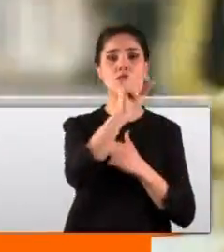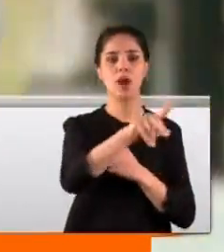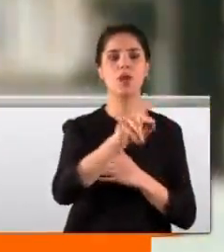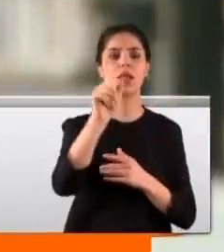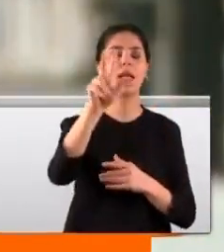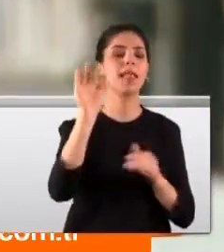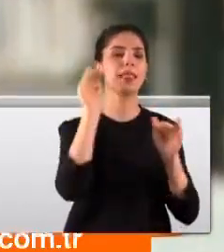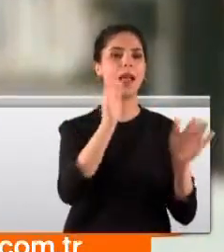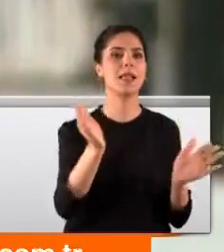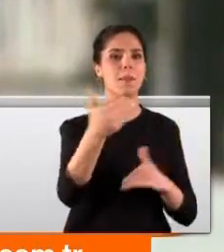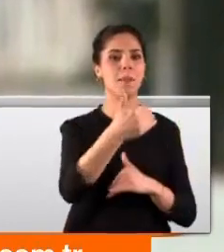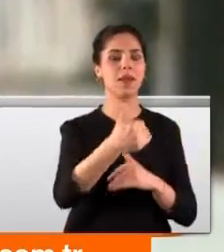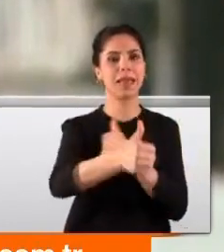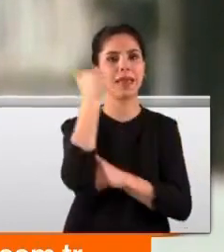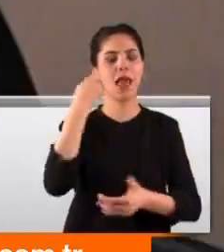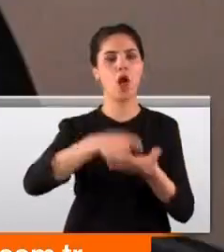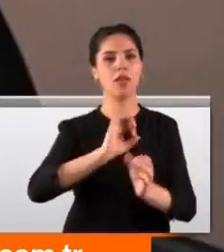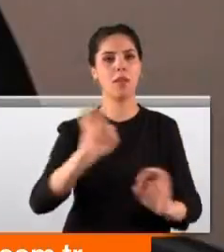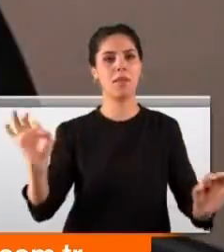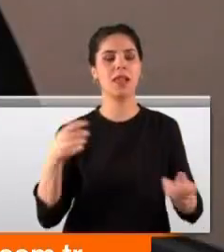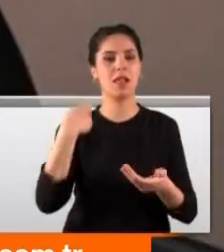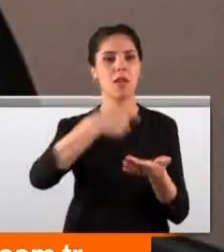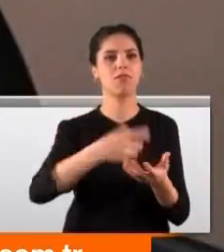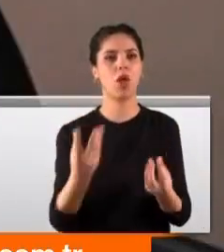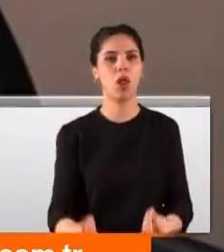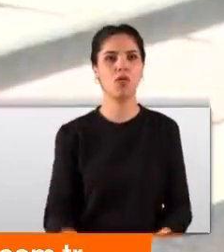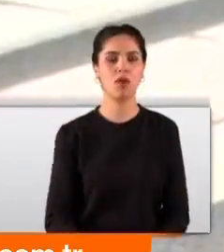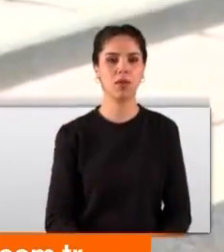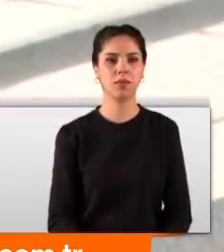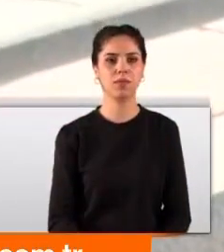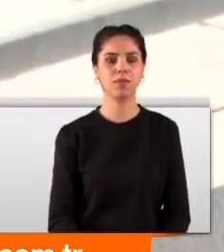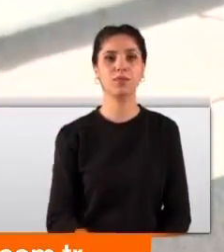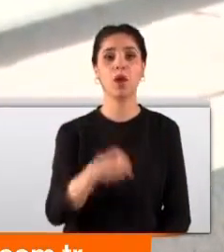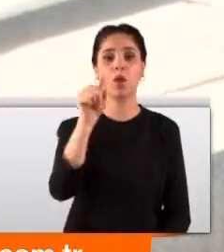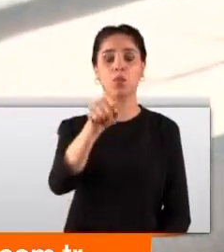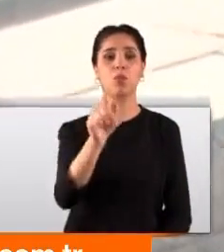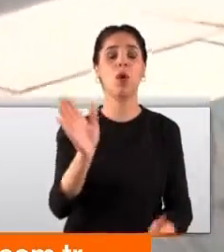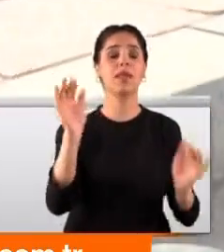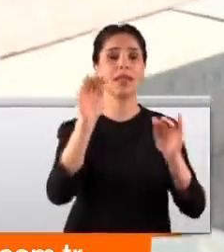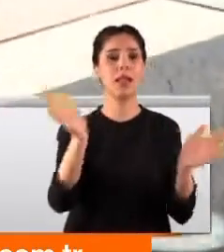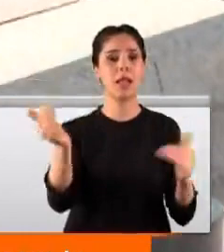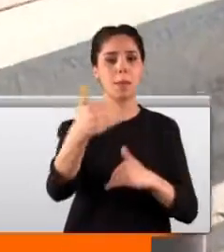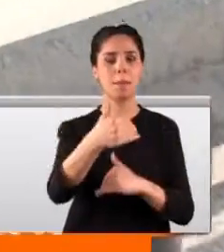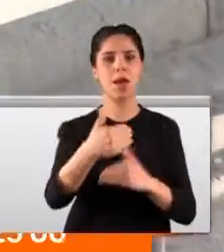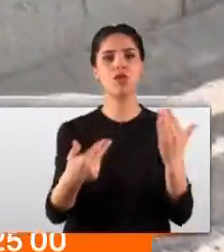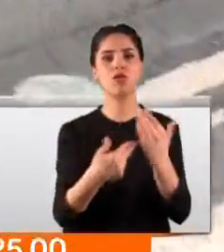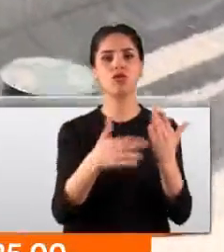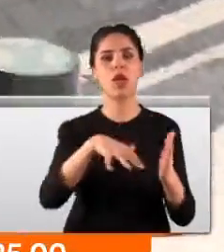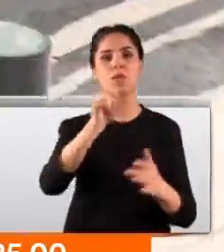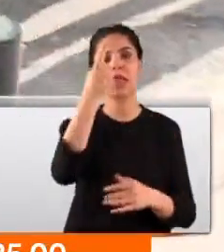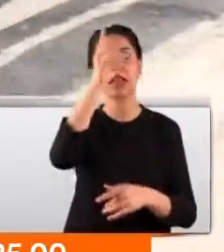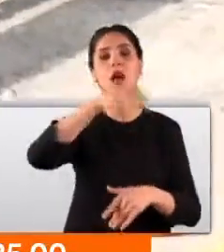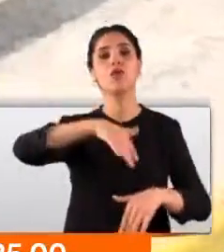destek paketinden geri ödemesiz şekilde karşılanacak. Üstelik destek paketi şarj istasyonlarıyla sınırlı